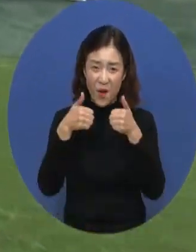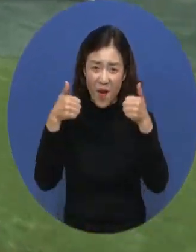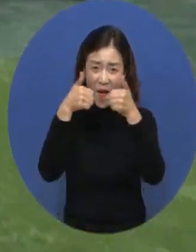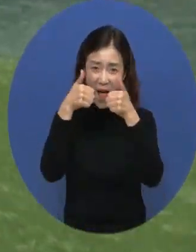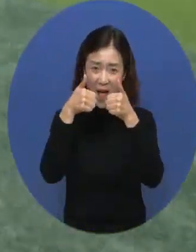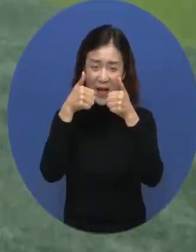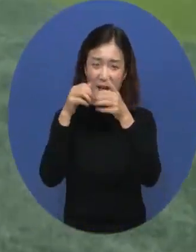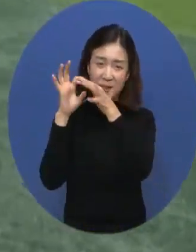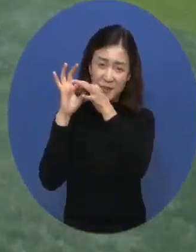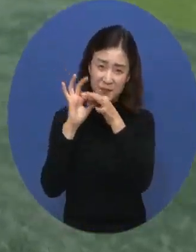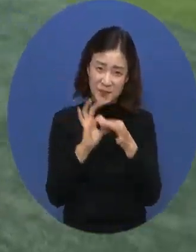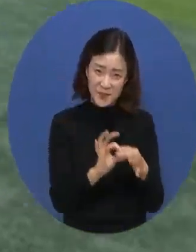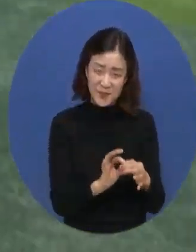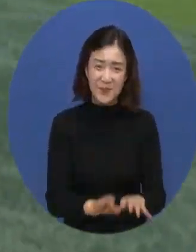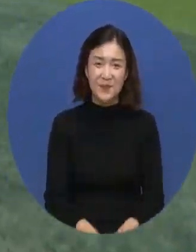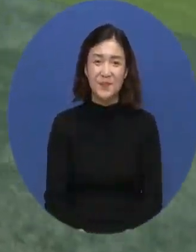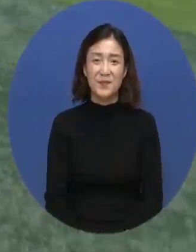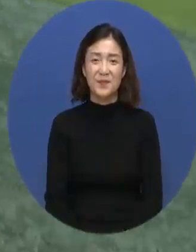이어졌는데요.